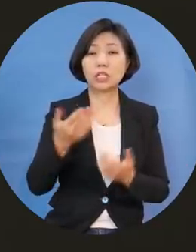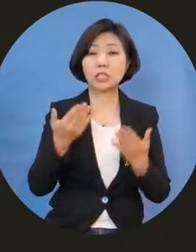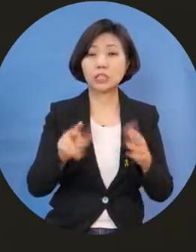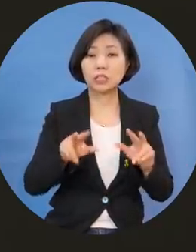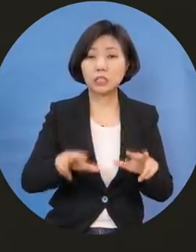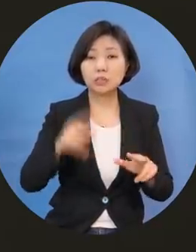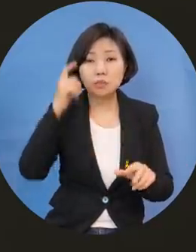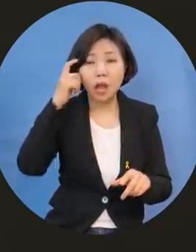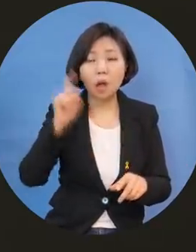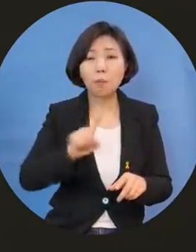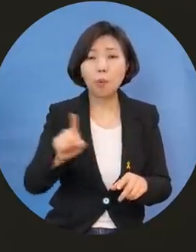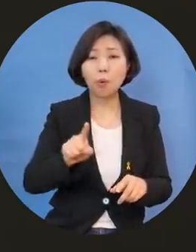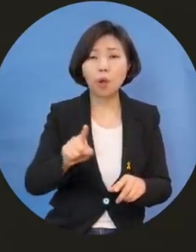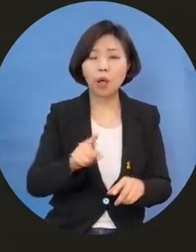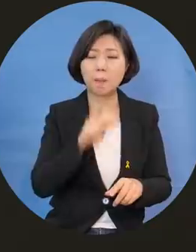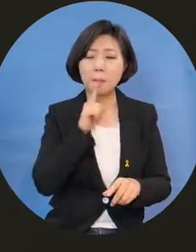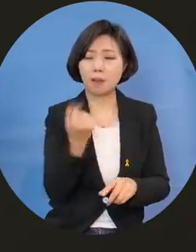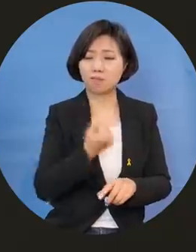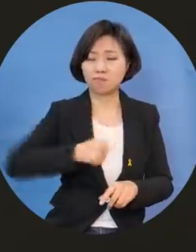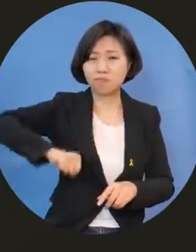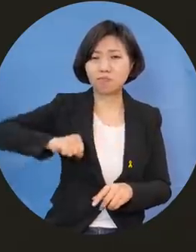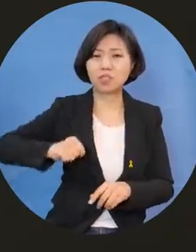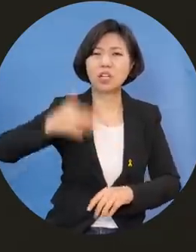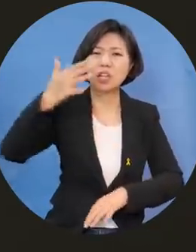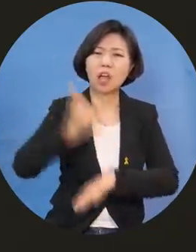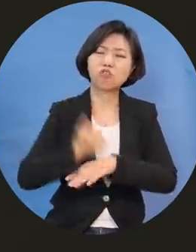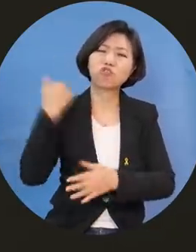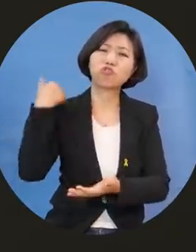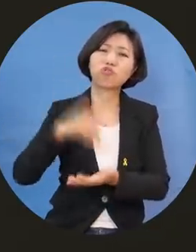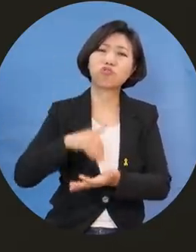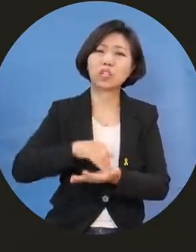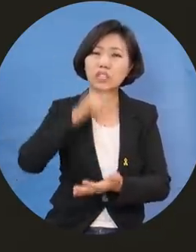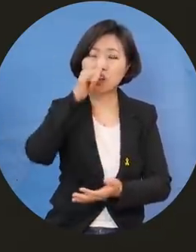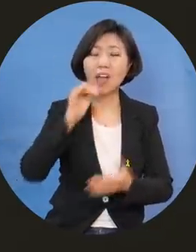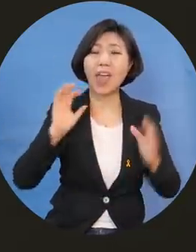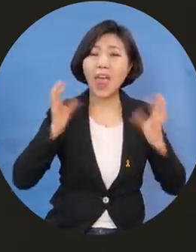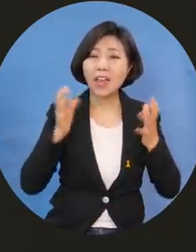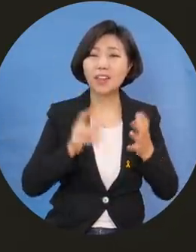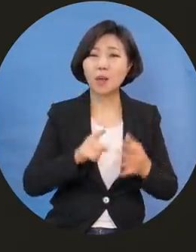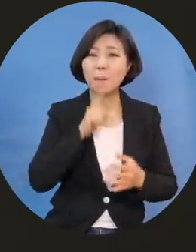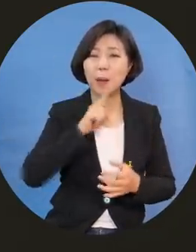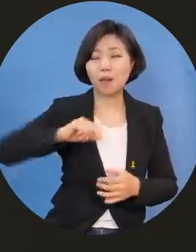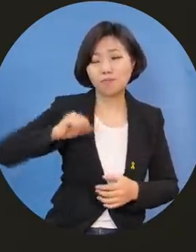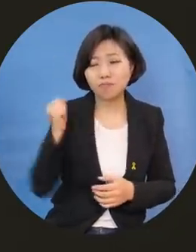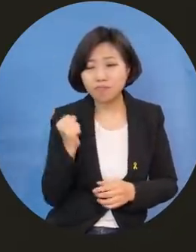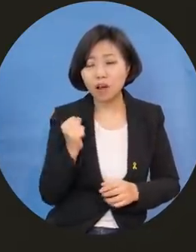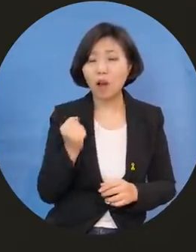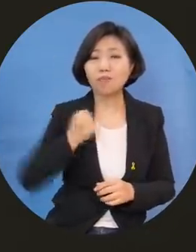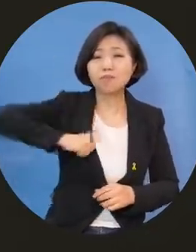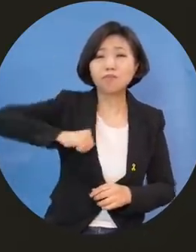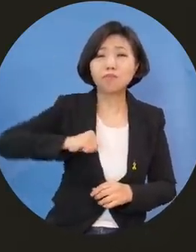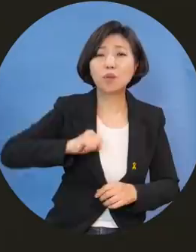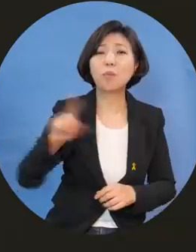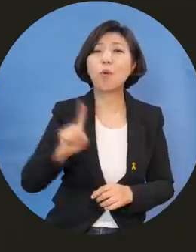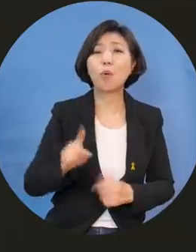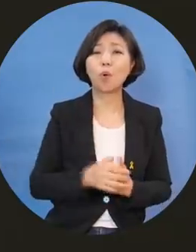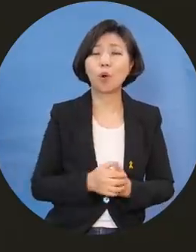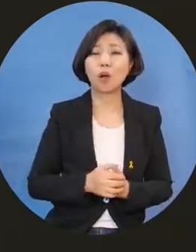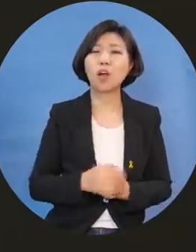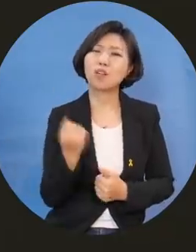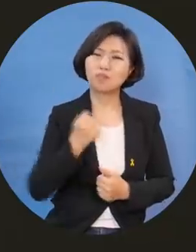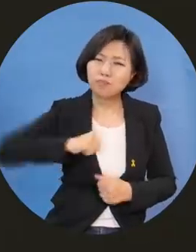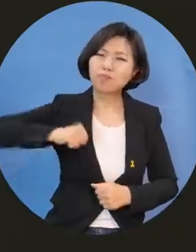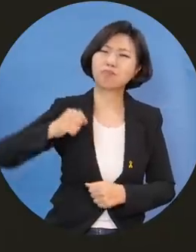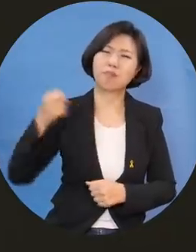생각은 어느 쪽을 해도 아이가 말을 안 들으면 이제 후회하게 돼. 근데 애들이란 거는 말 듣기가 쉬워요, 안